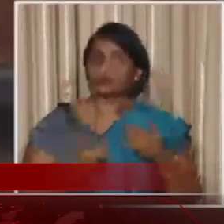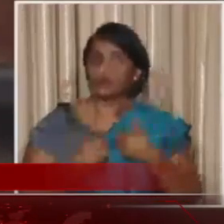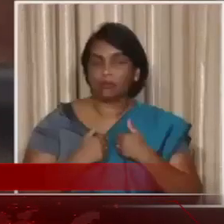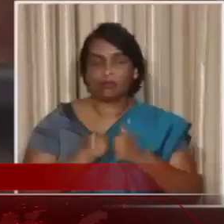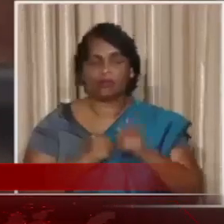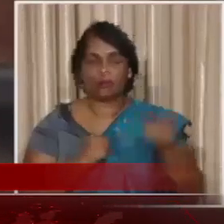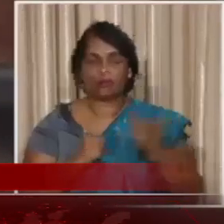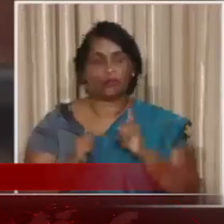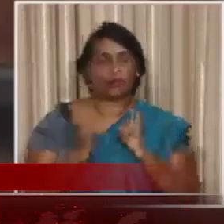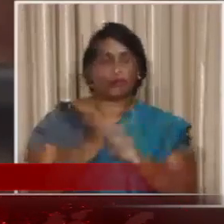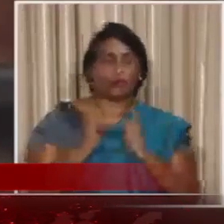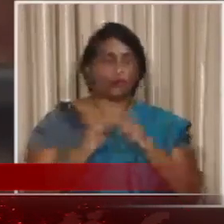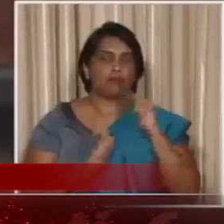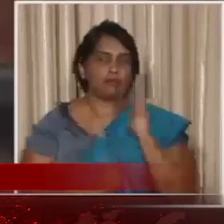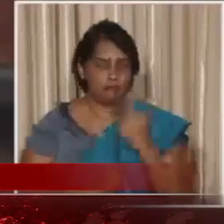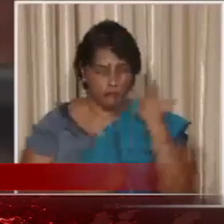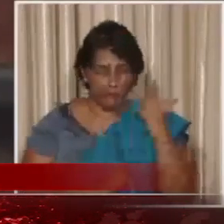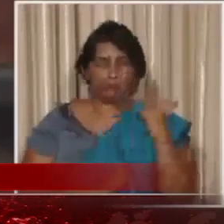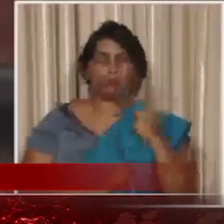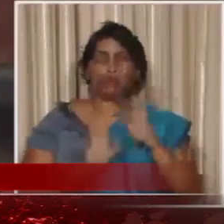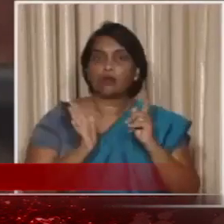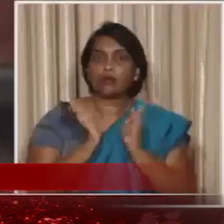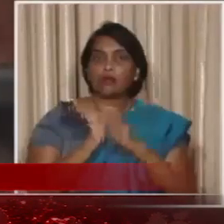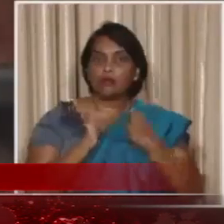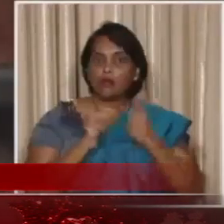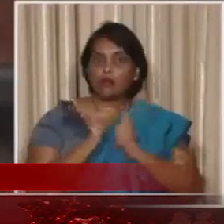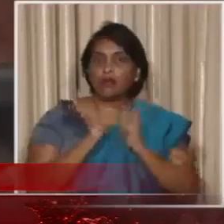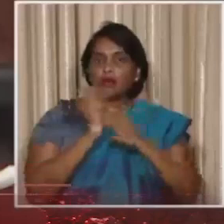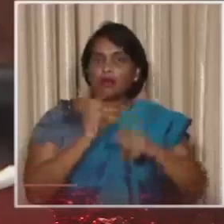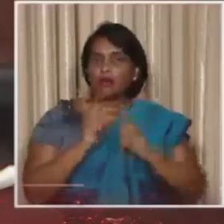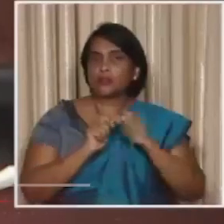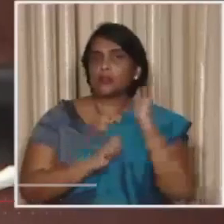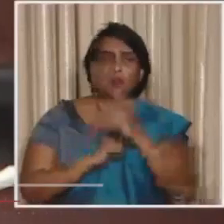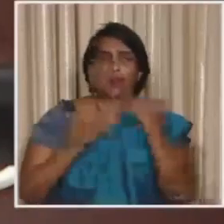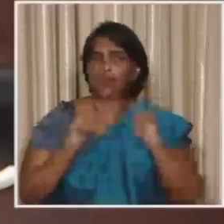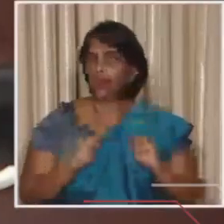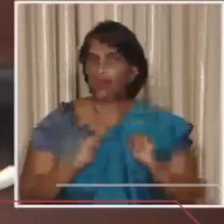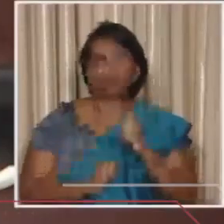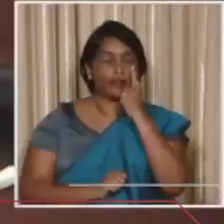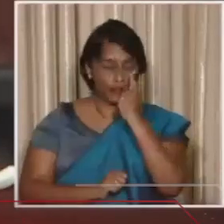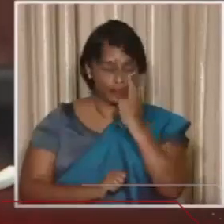බෑ, අපිට ණය ගෙවා ගන්න බෑ කියලා. හැබැයි ණය ගෙවා ගන්න බැරි තත්ත්වයක් ඇති උනේ ඇයි? එකක්,